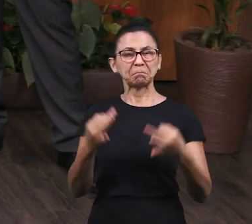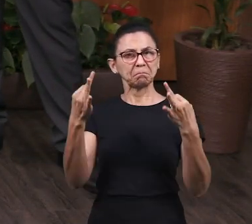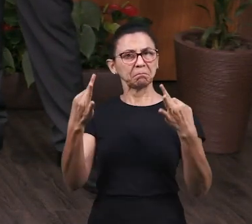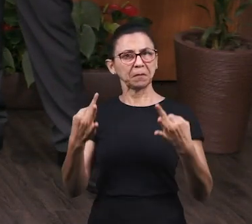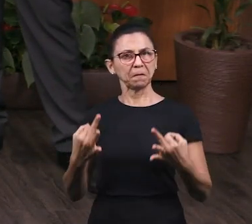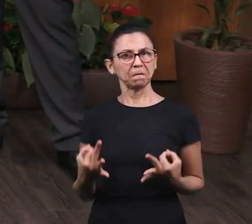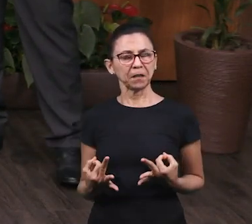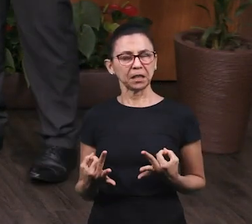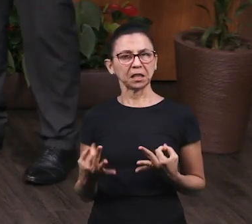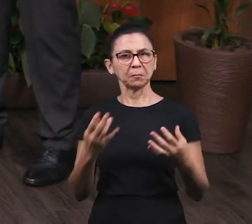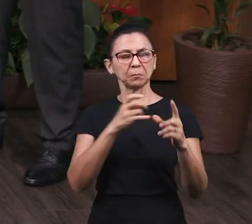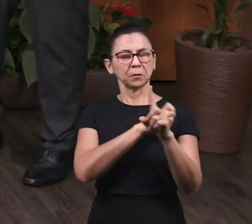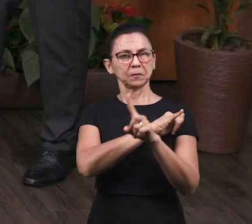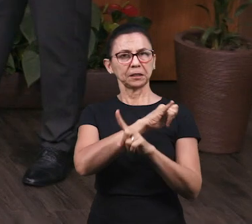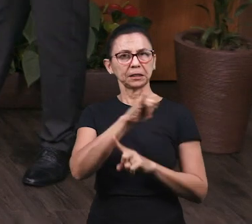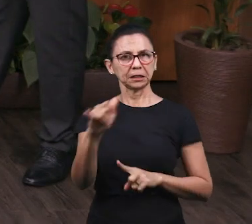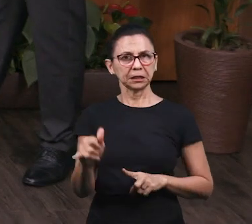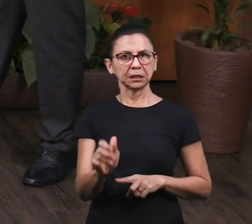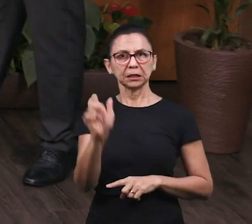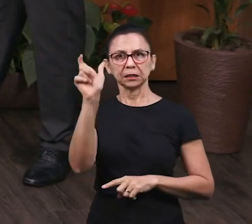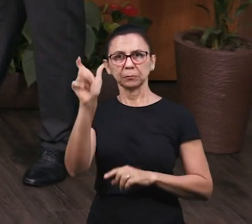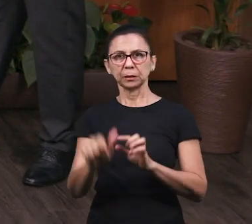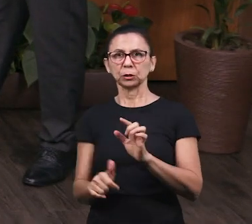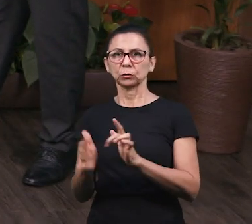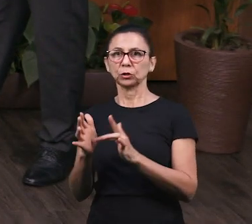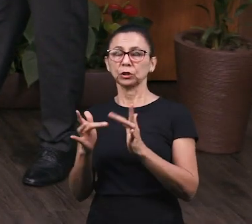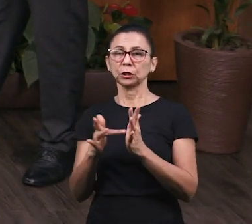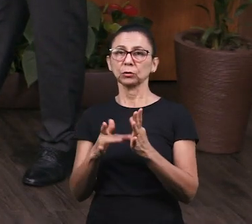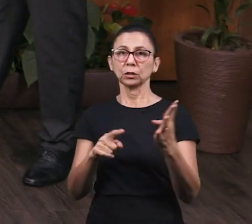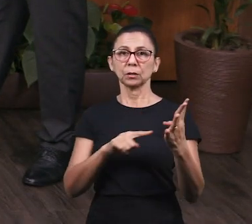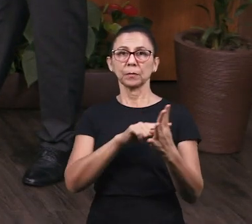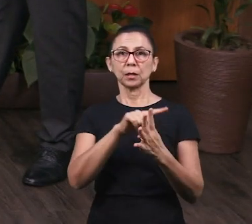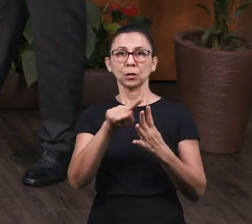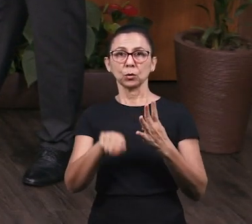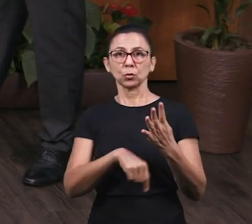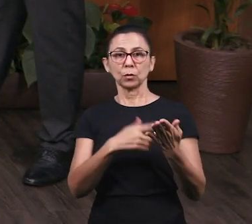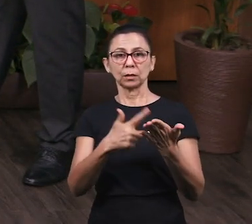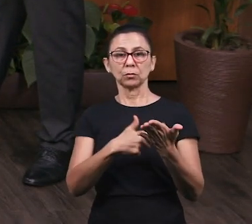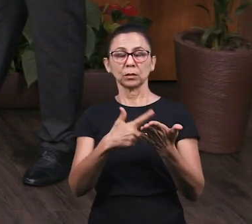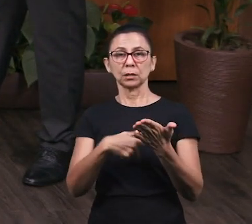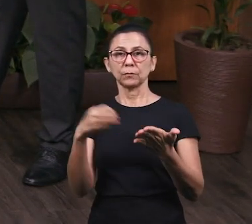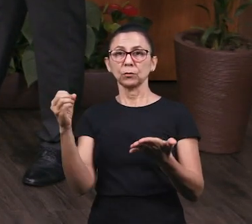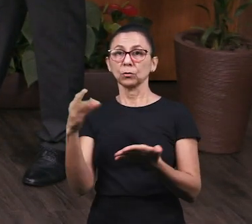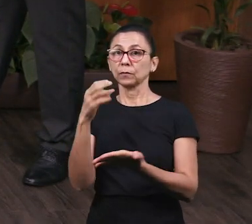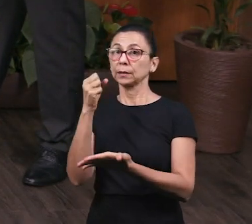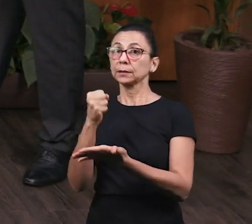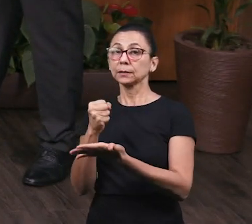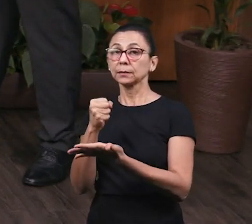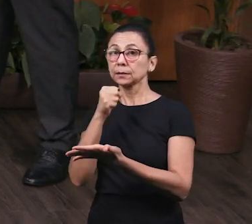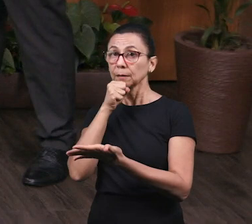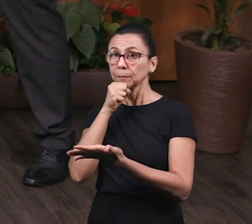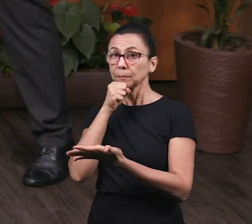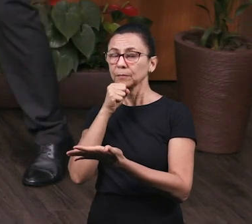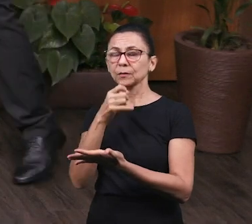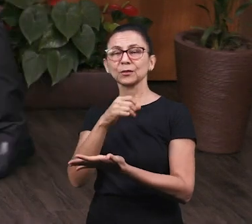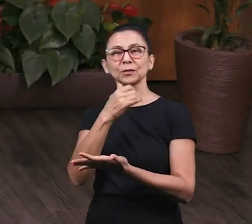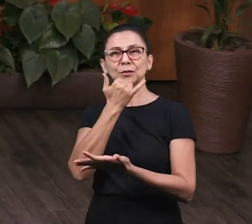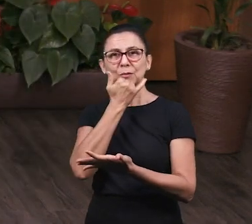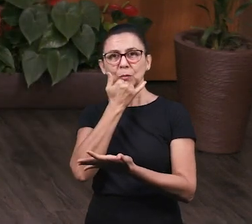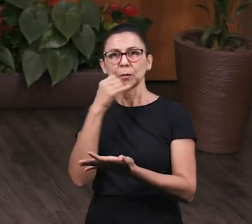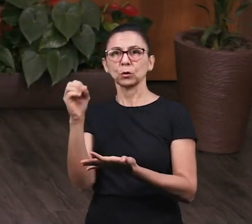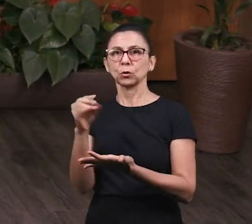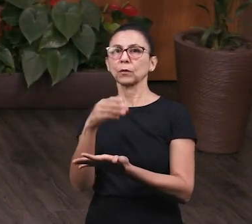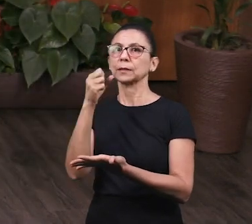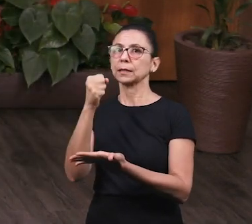le Seigneur Jésus et les 4 évangiles, comme il est montré ici dans ce tableau. La couleur